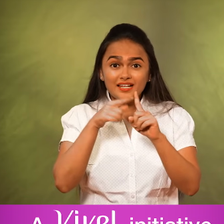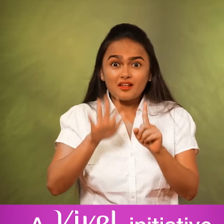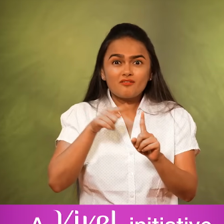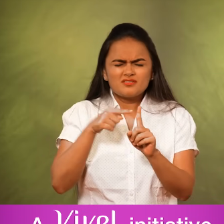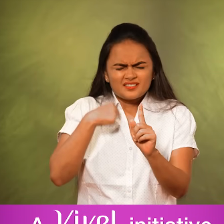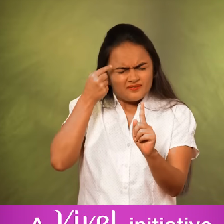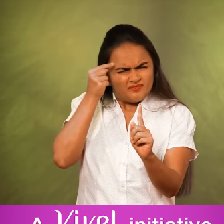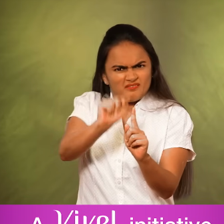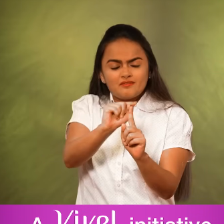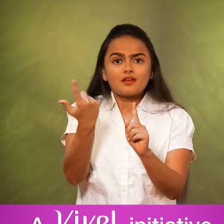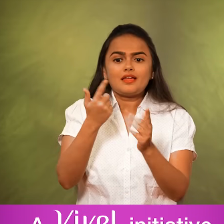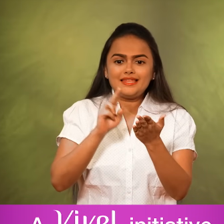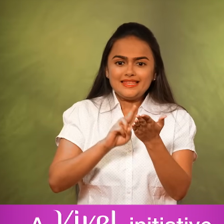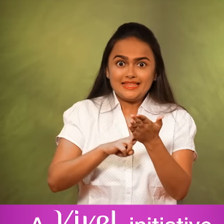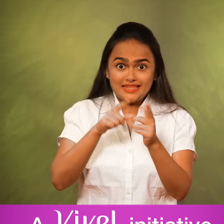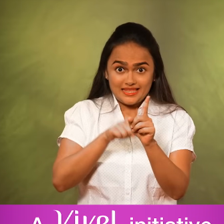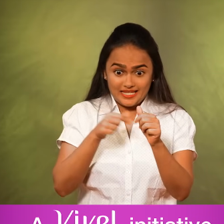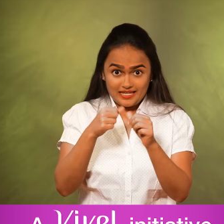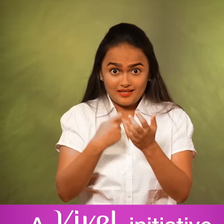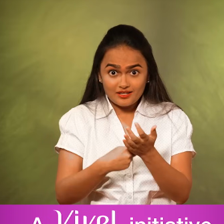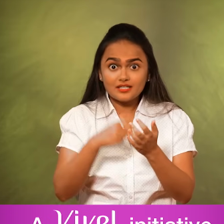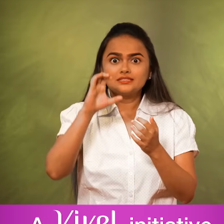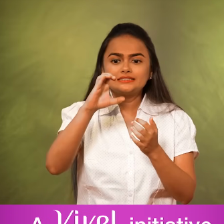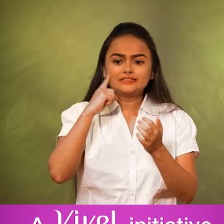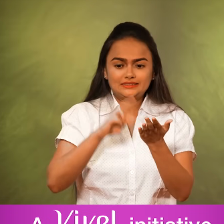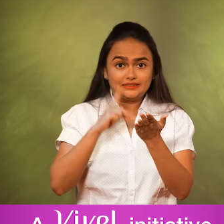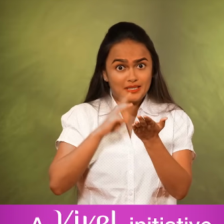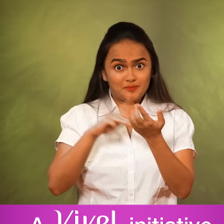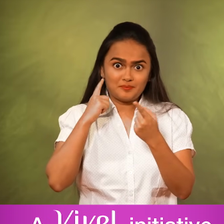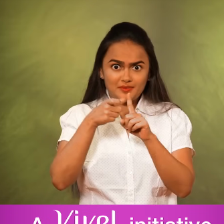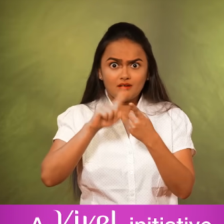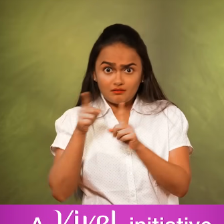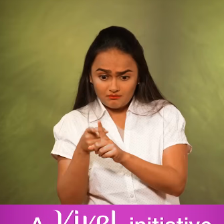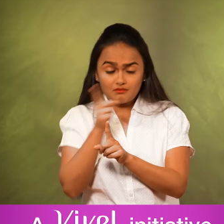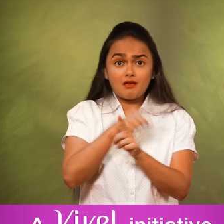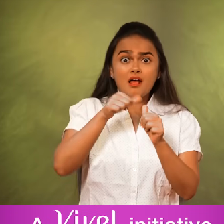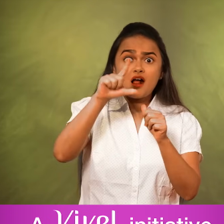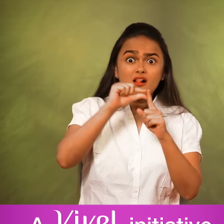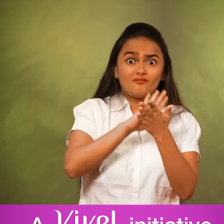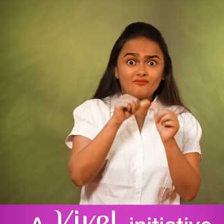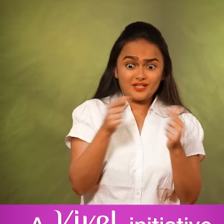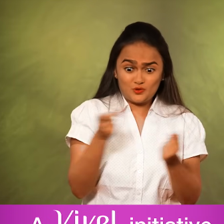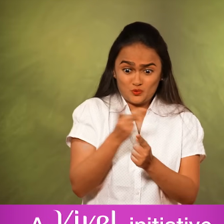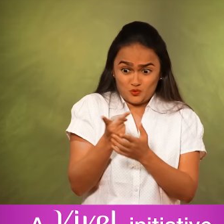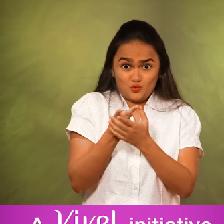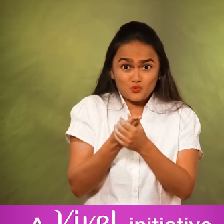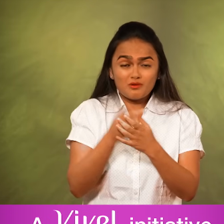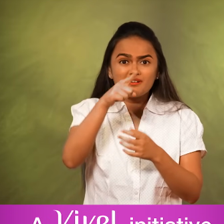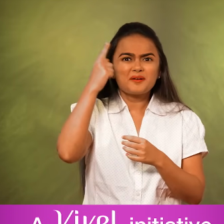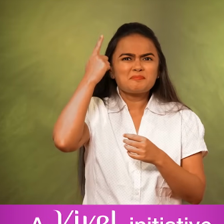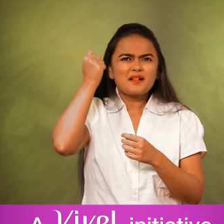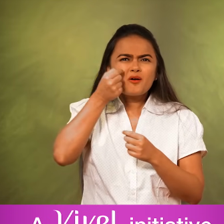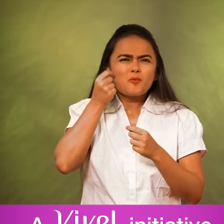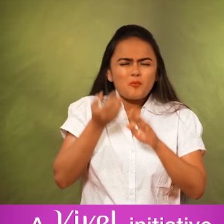you can say that I'm a fan of is niacinamide। Now reason being, niacinamide और अल्फा अब्यूटीन दोनों साथ में